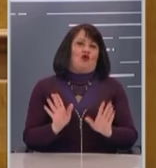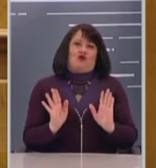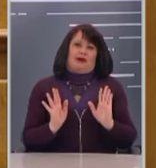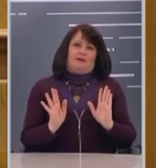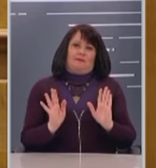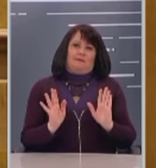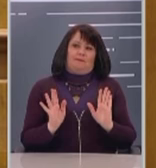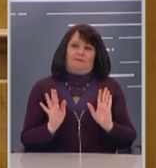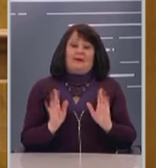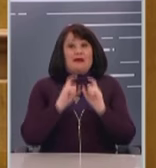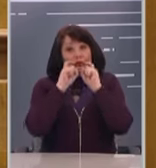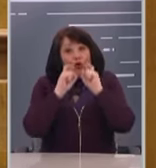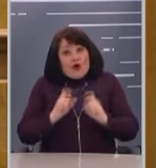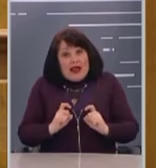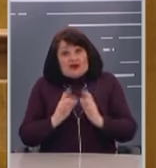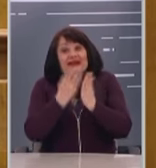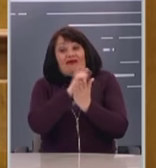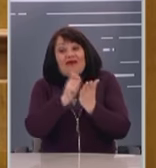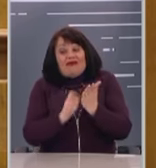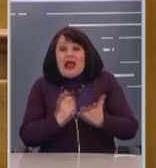Χωρίς να είναι υποχρεωμένο να κρατάει βιβλία.